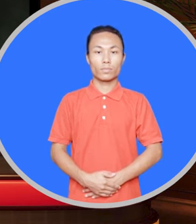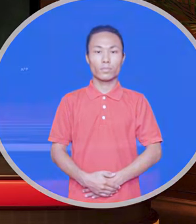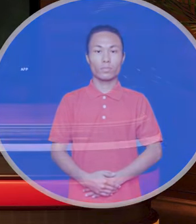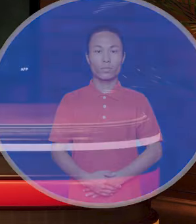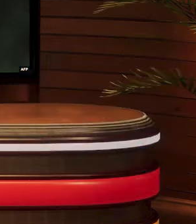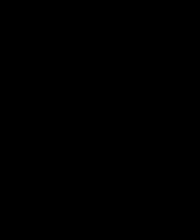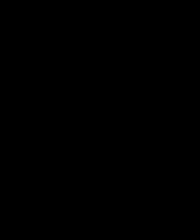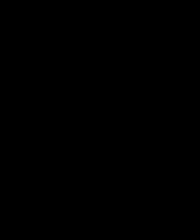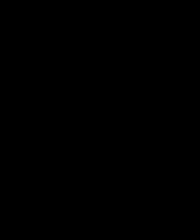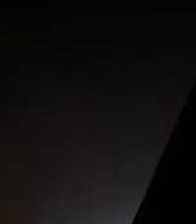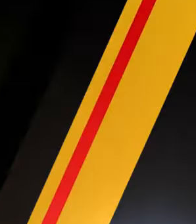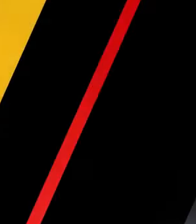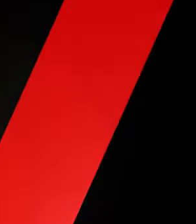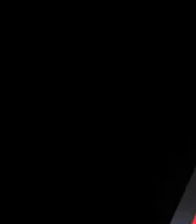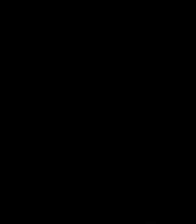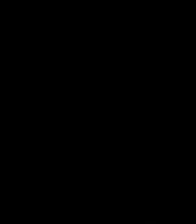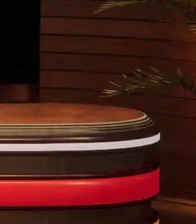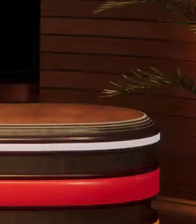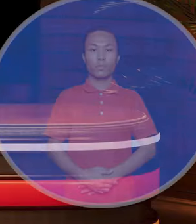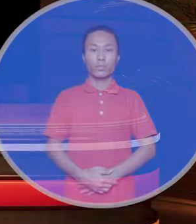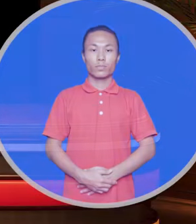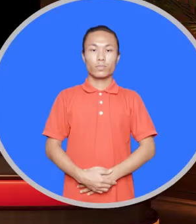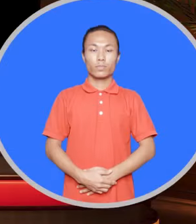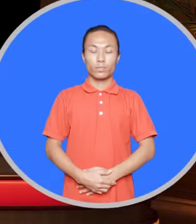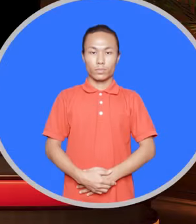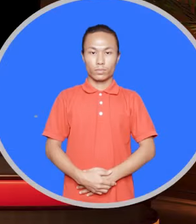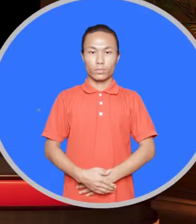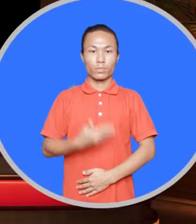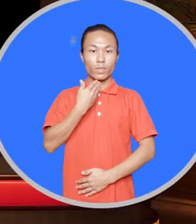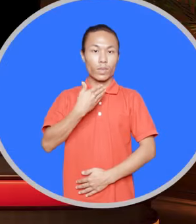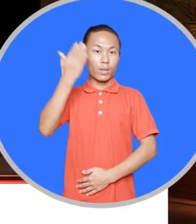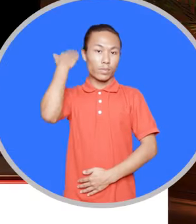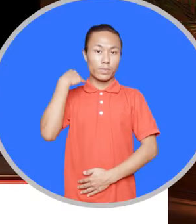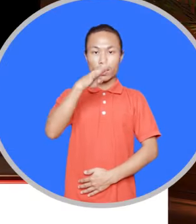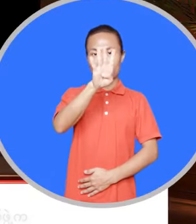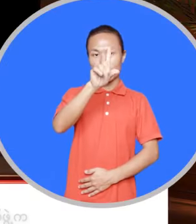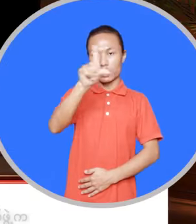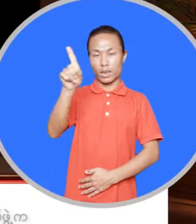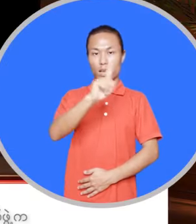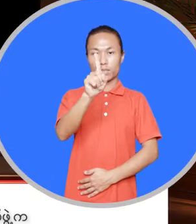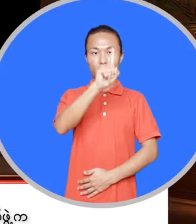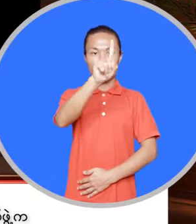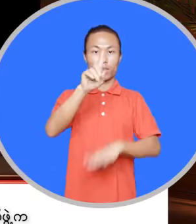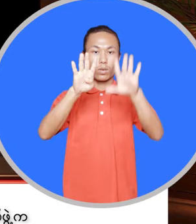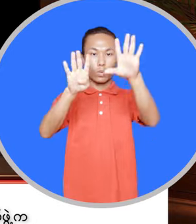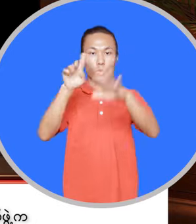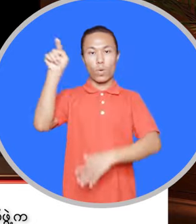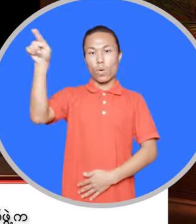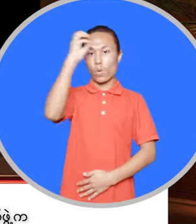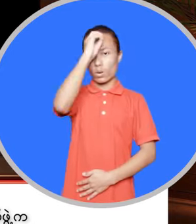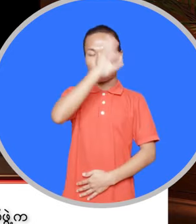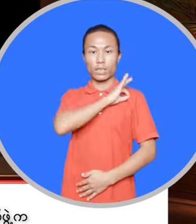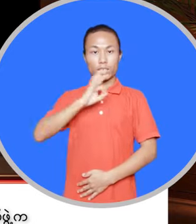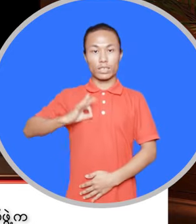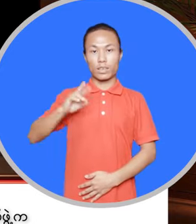ကြားခဲ့ပါတယ်အခုနောက်ဆုံးတင်ဆက်ပေးမယ့်သတင်းကတော့အကြမ်းဖက်စစ်တပ်ရဲ့မြစ်ကြီးနားလေတပ်စခန်း